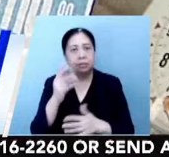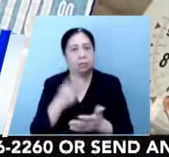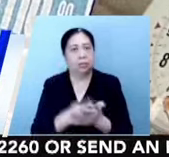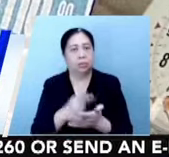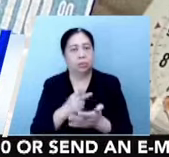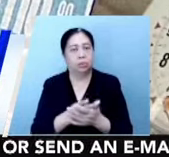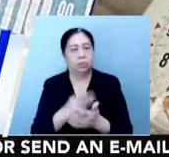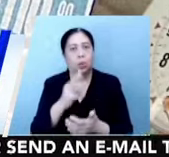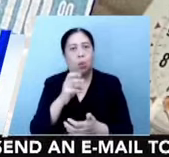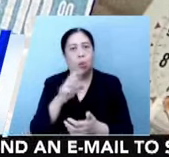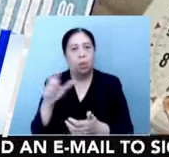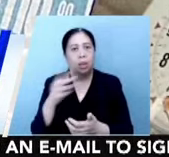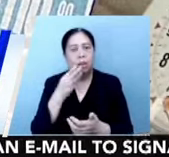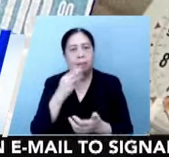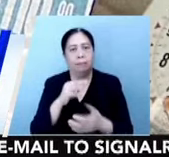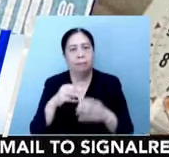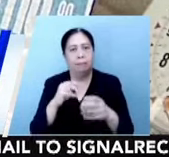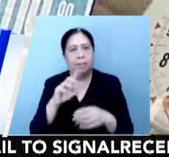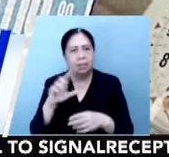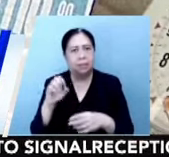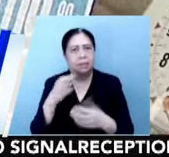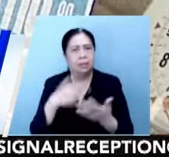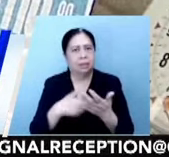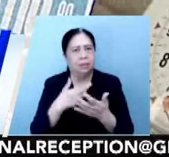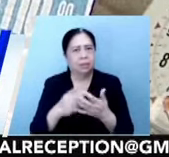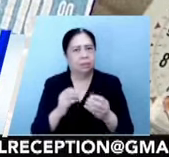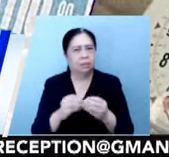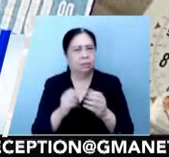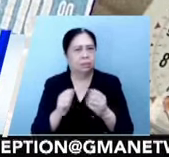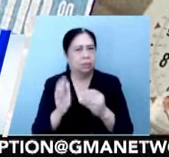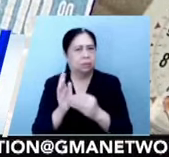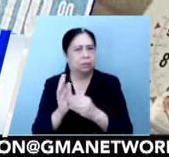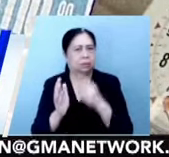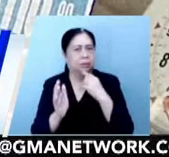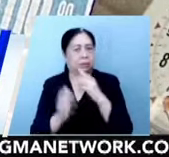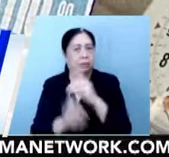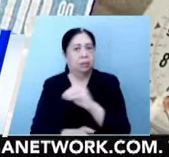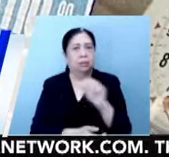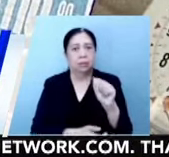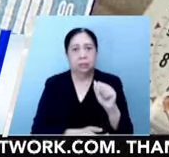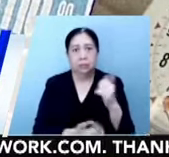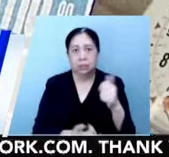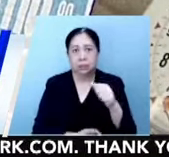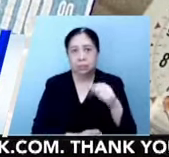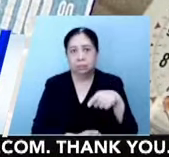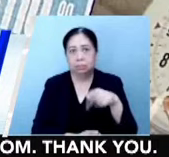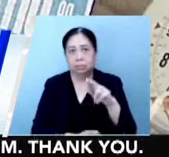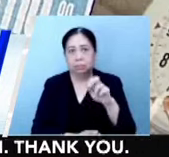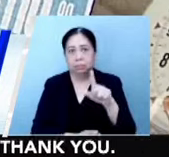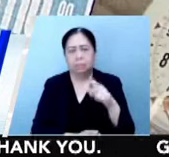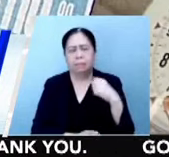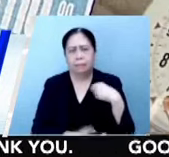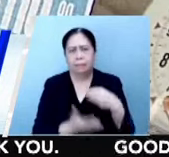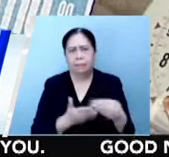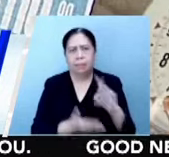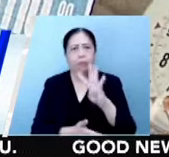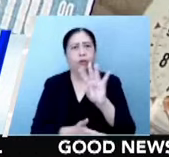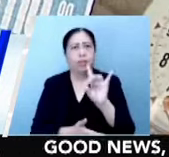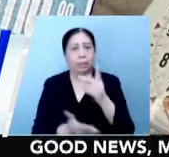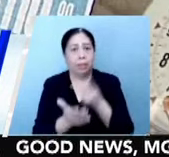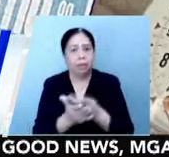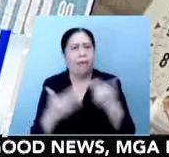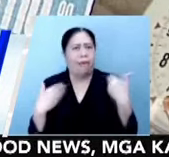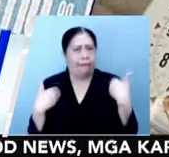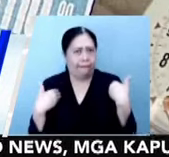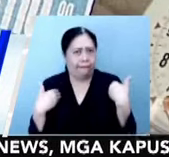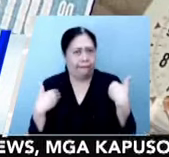milled rice. Pero kung pagbabasihan ng pinakahuling tala ng Department of Agriculture ngayong Abril, may mabibili ng 48 pesos kada kilo na